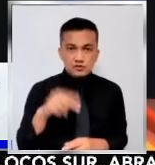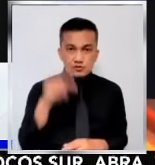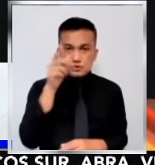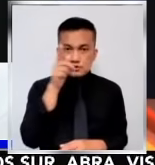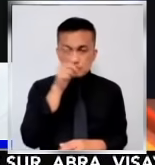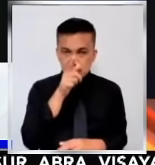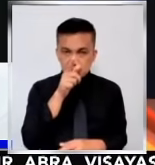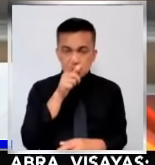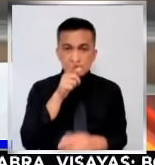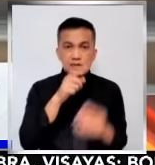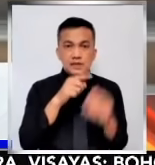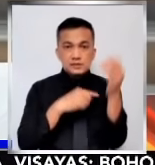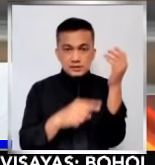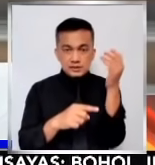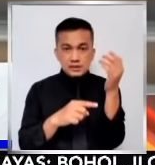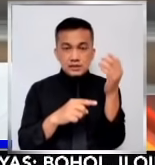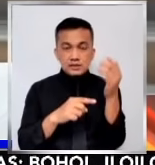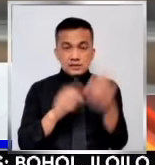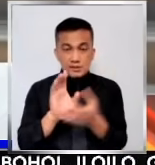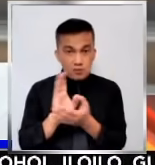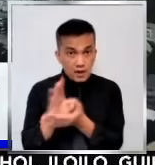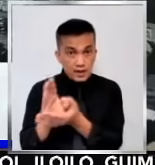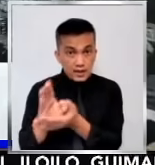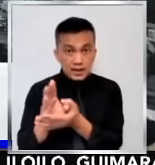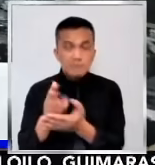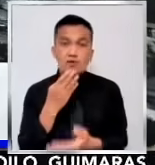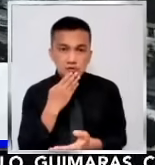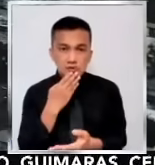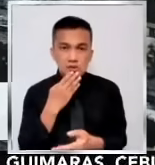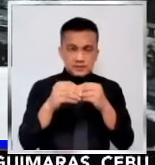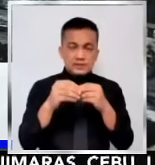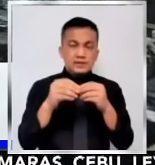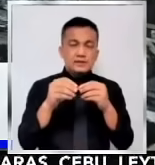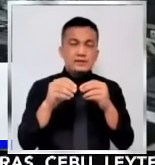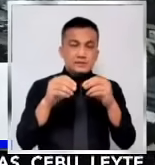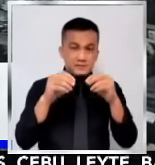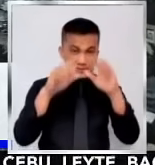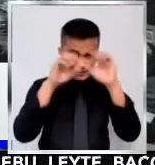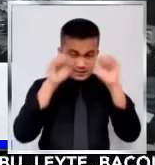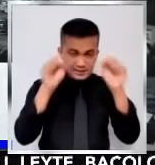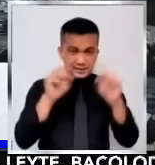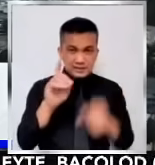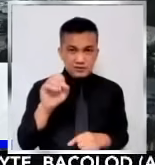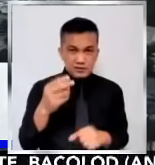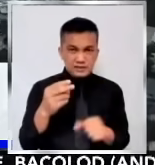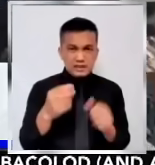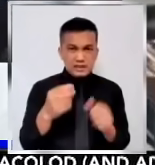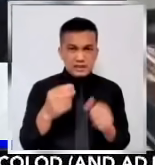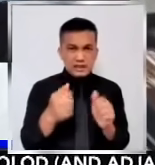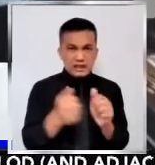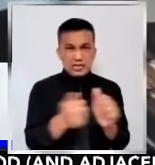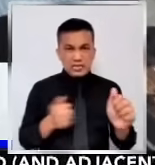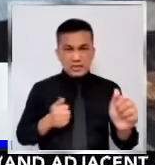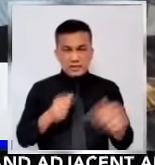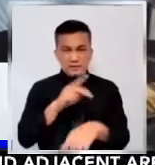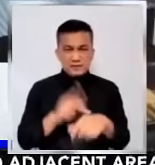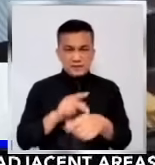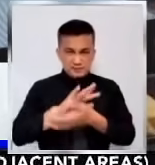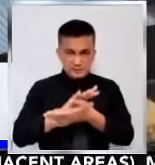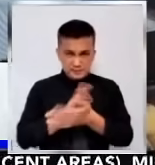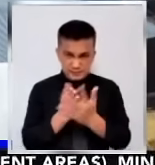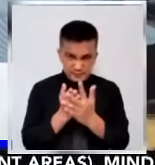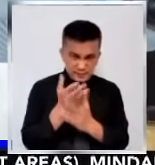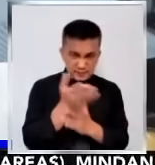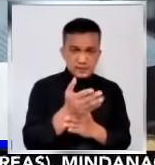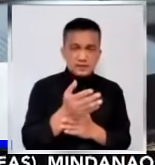May sagot naman ng Malacanang at DOH sa pangungulelat ng Pilipinas sa COVID Resilience Ranking ng news agency na Bloomberg at